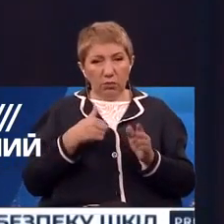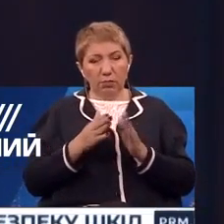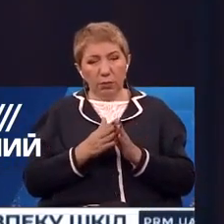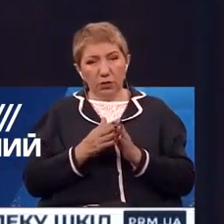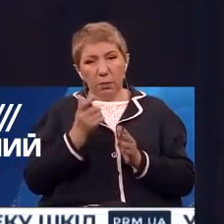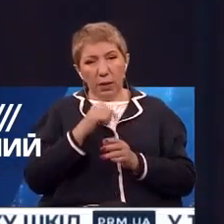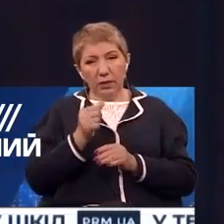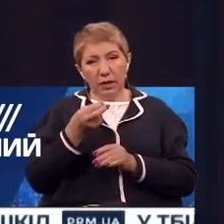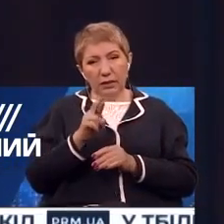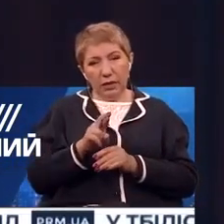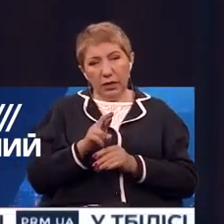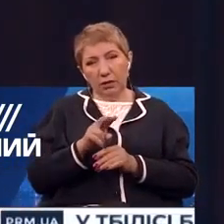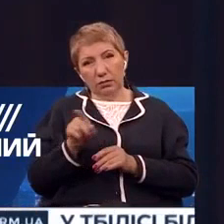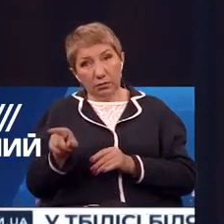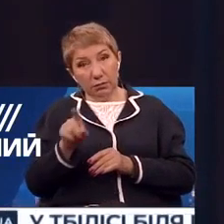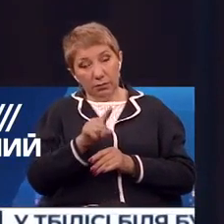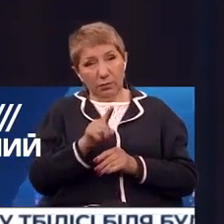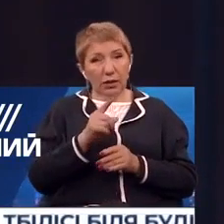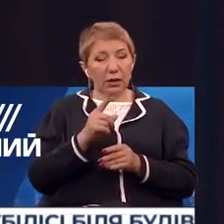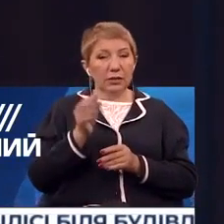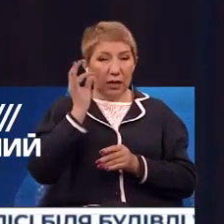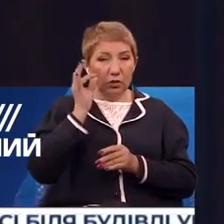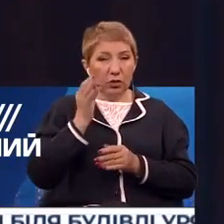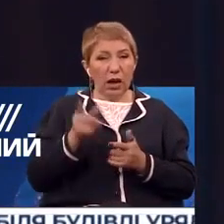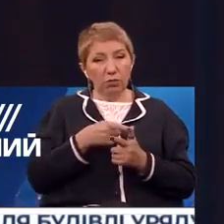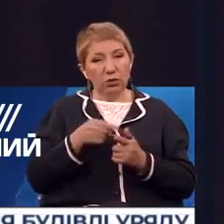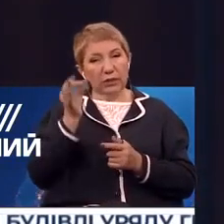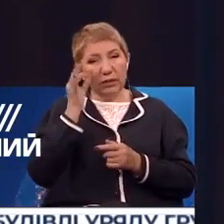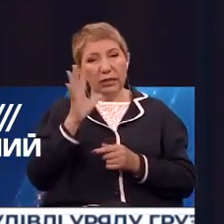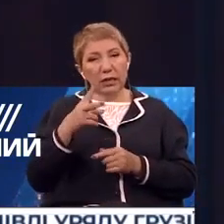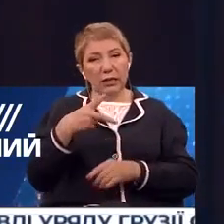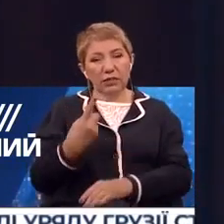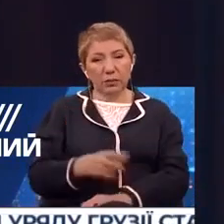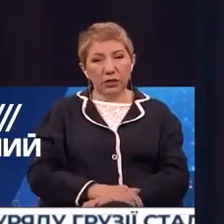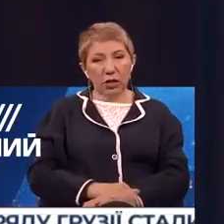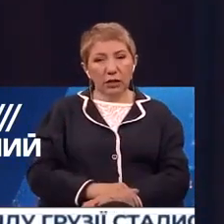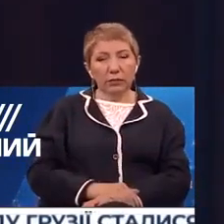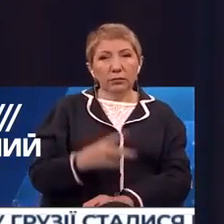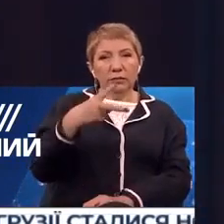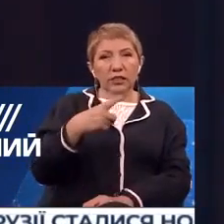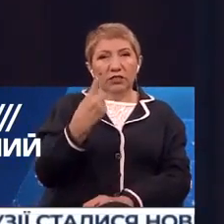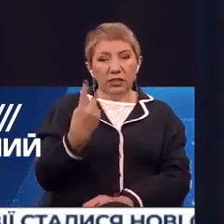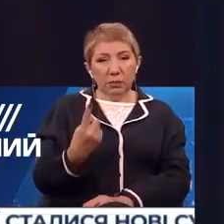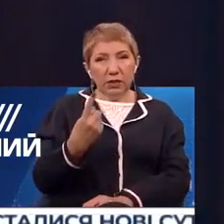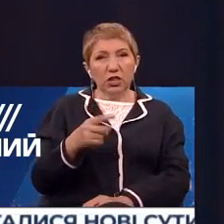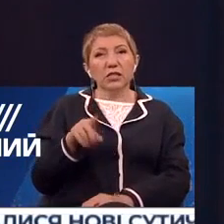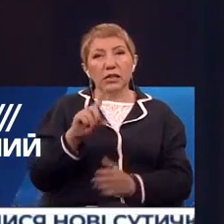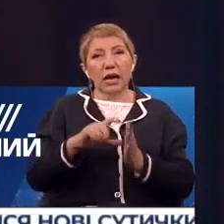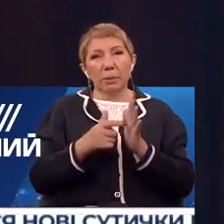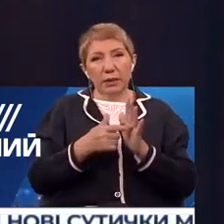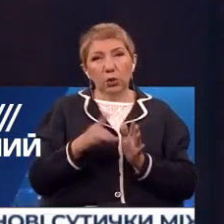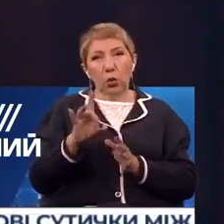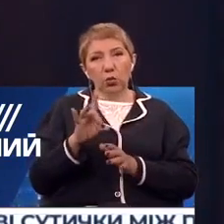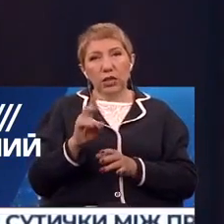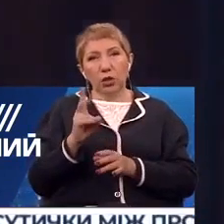пана Андрія або одного, або іншого, або тоді ви згадуєте 21-го числа. 21-го, щоб ми з кабінету Руслана Кошовинського ввечері всі пішли